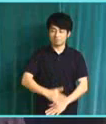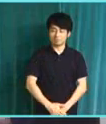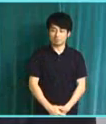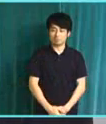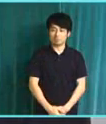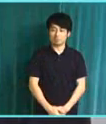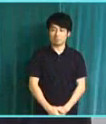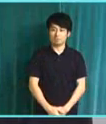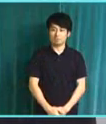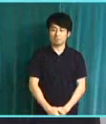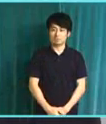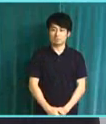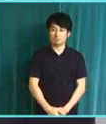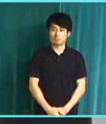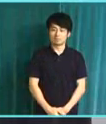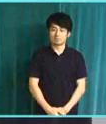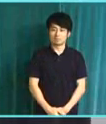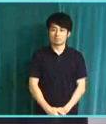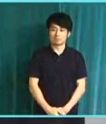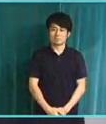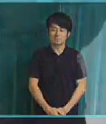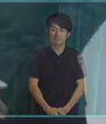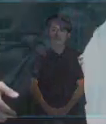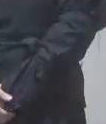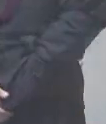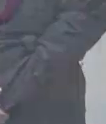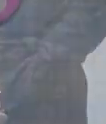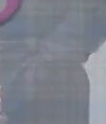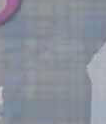ました。ニニン、 ニニン。